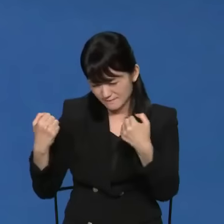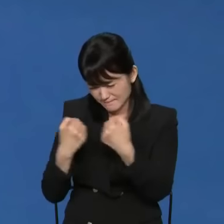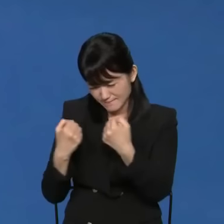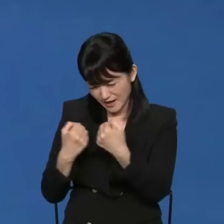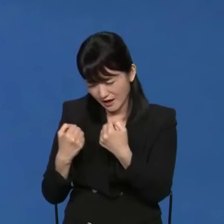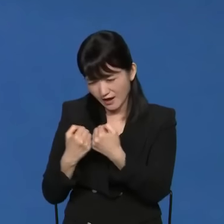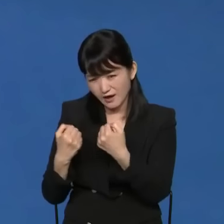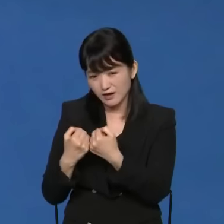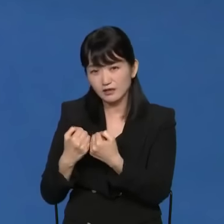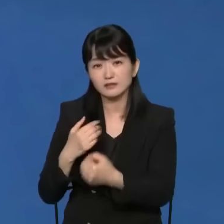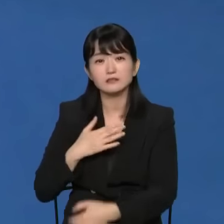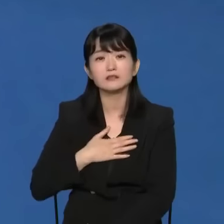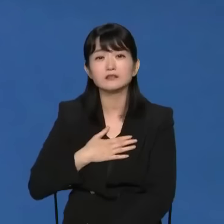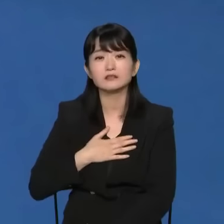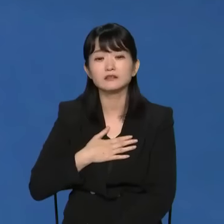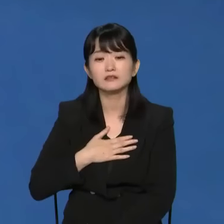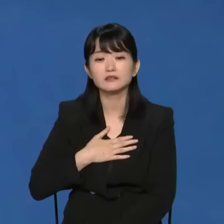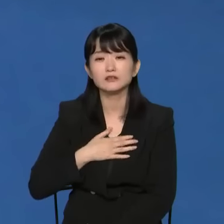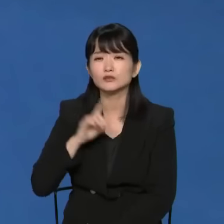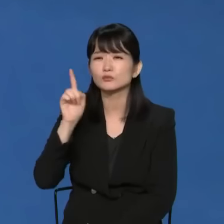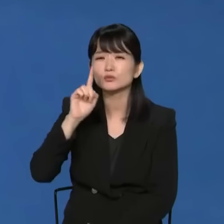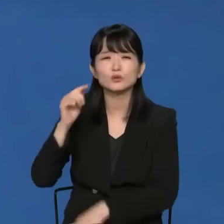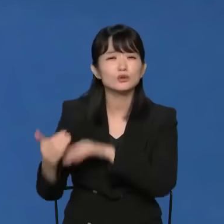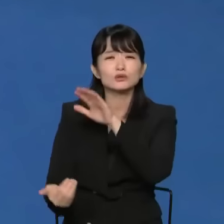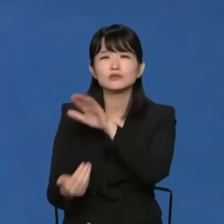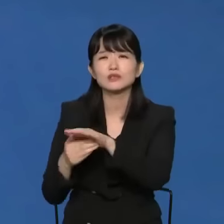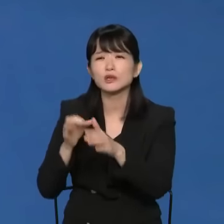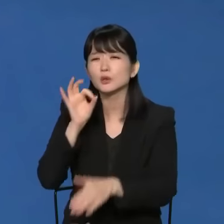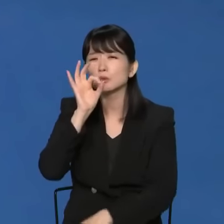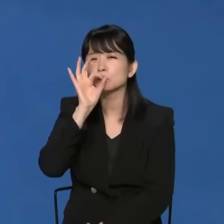싸웠지만 난 뭘 이루었나.